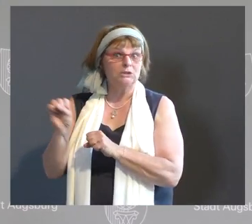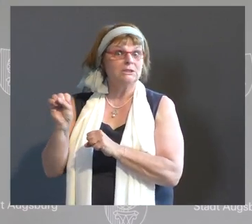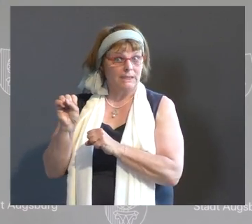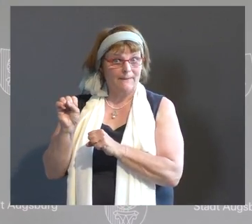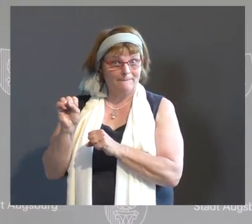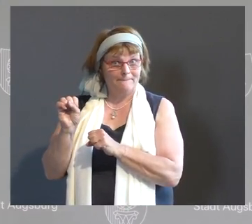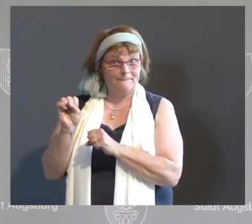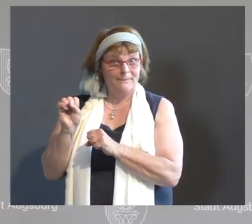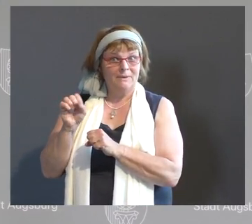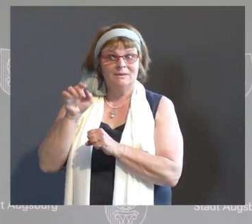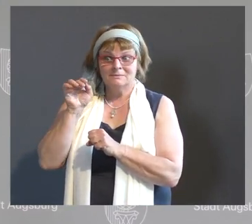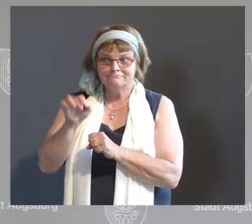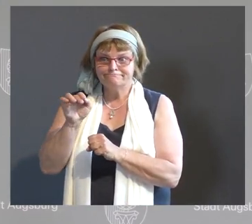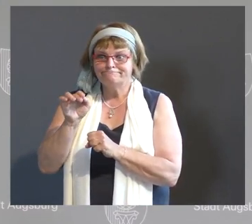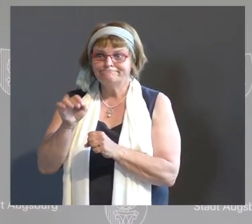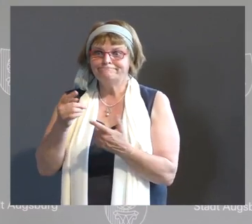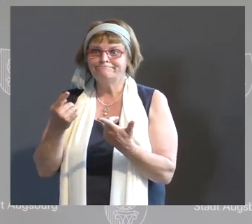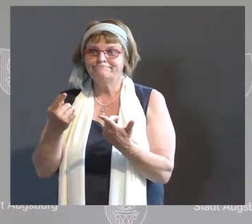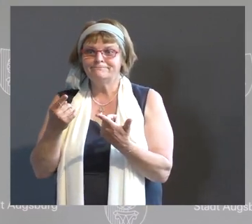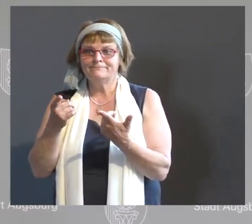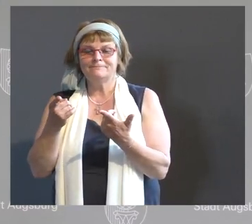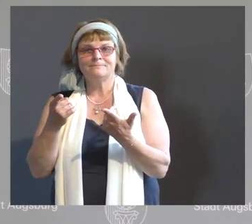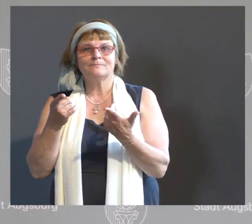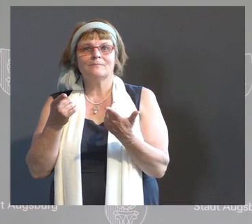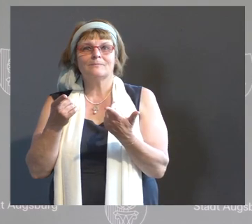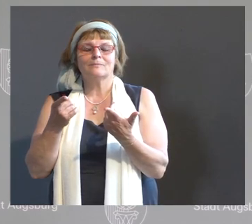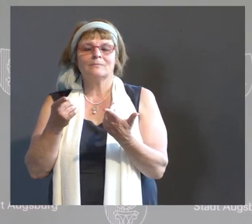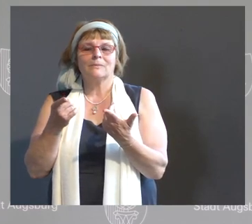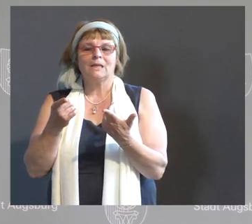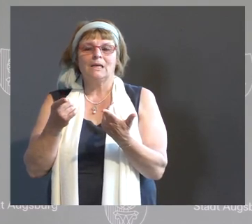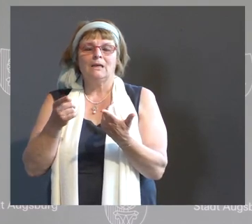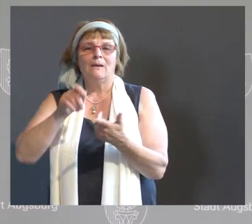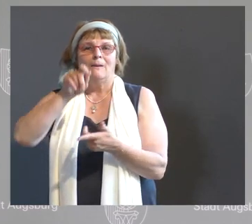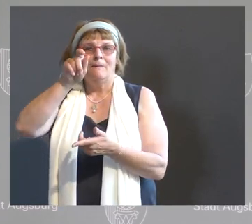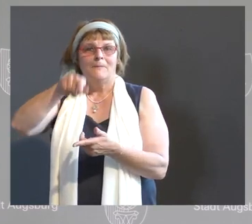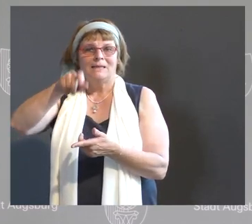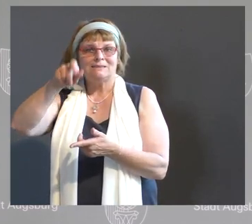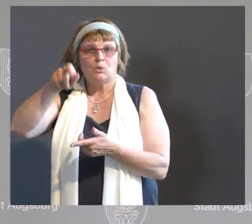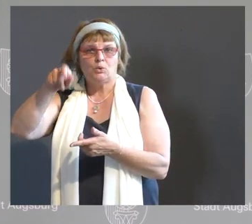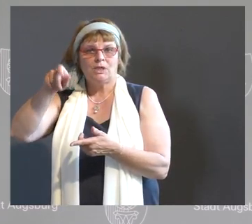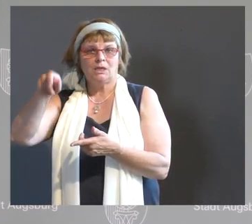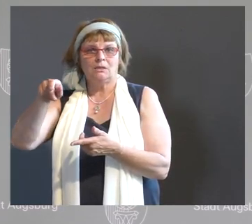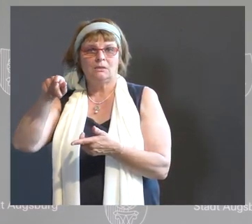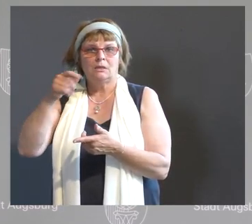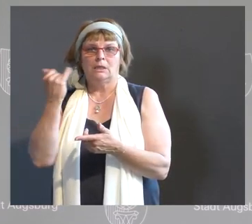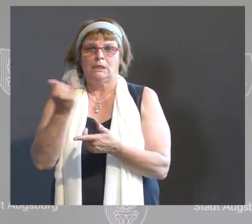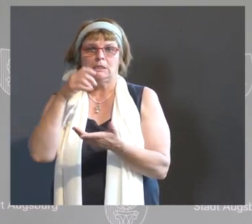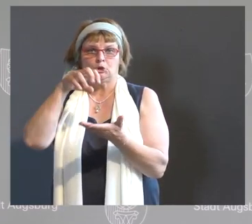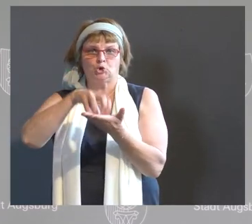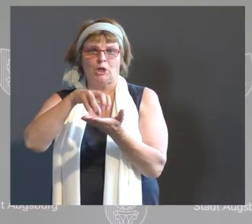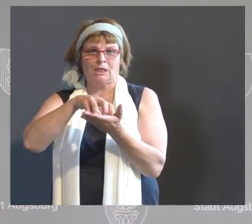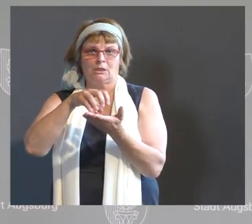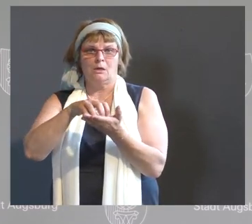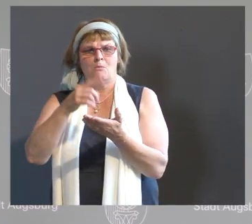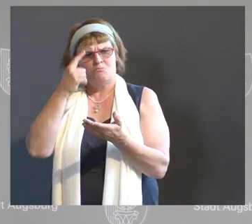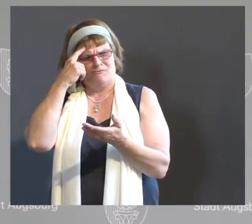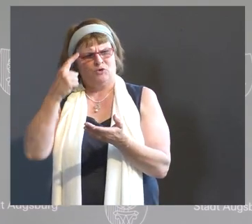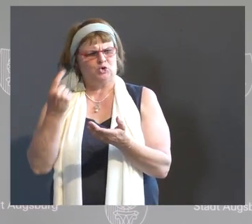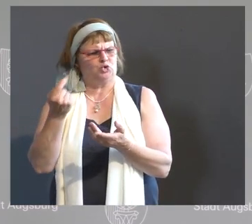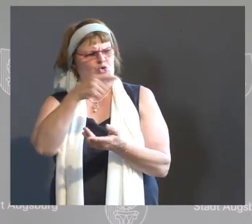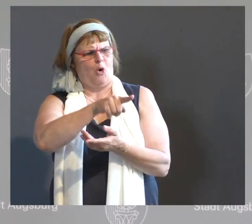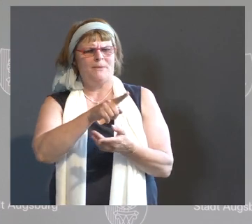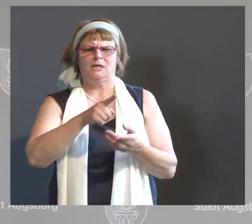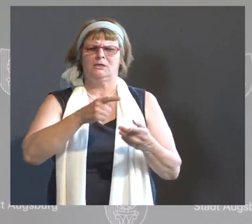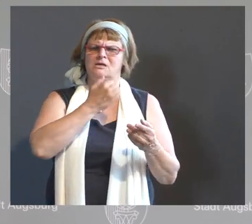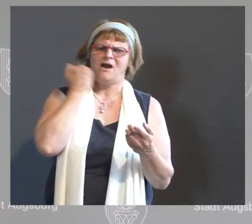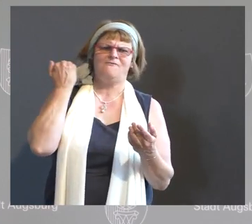die Koalition sein, die geschlossen wird und diejenigen, die ausschließlich in die Innenstadt kommen, um Ärger zu machen, um